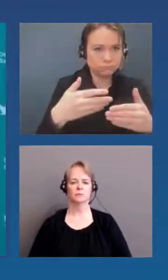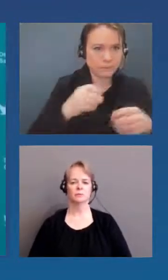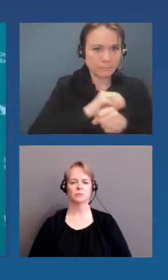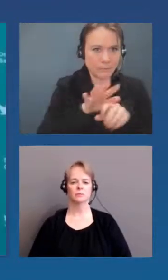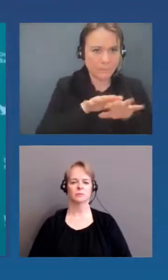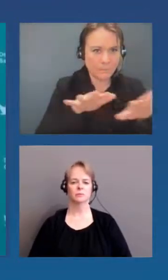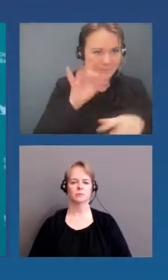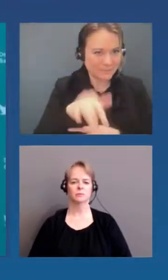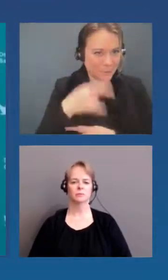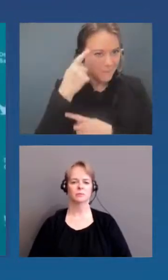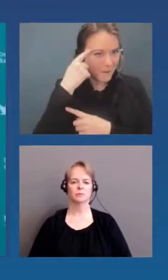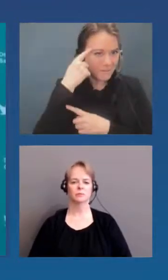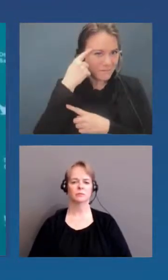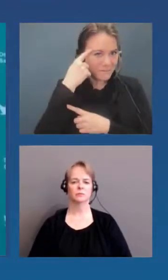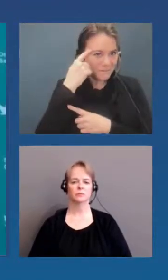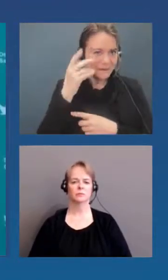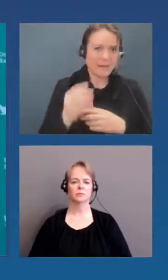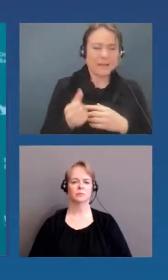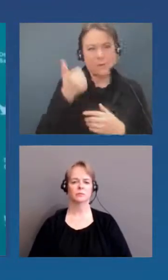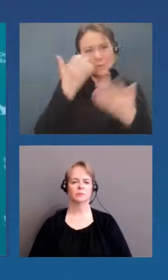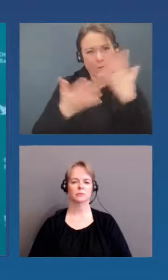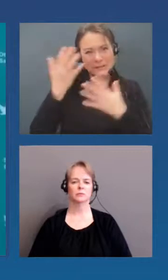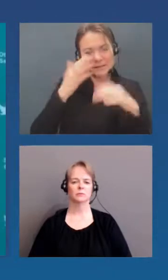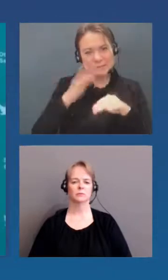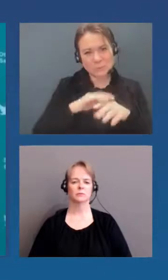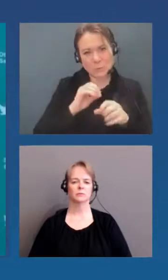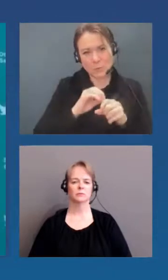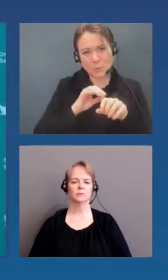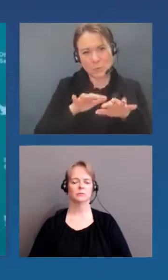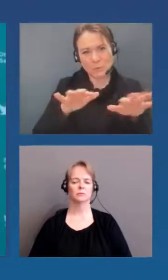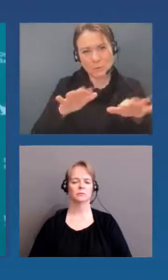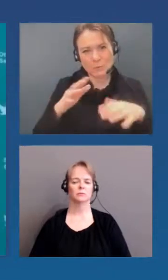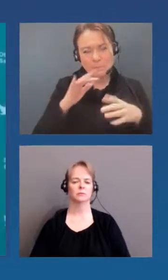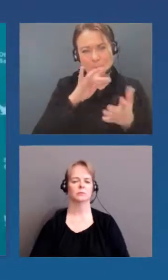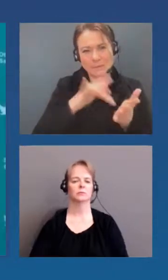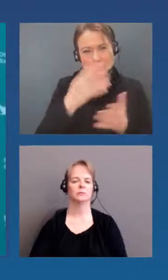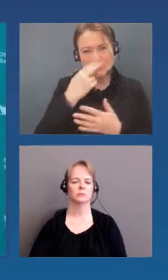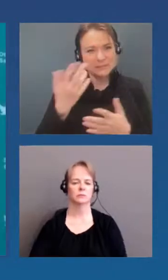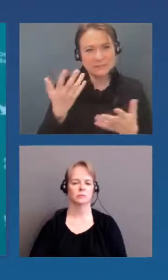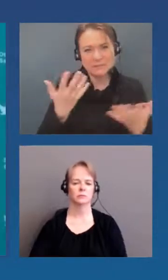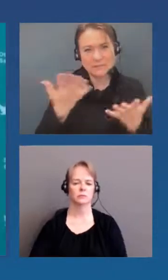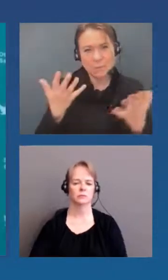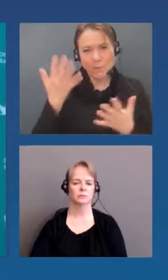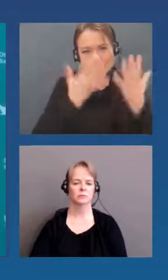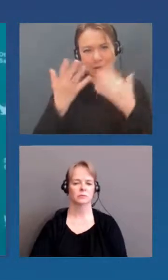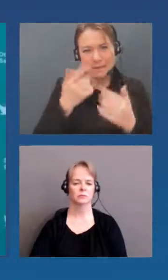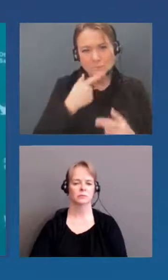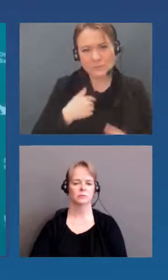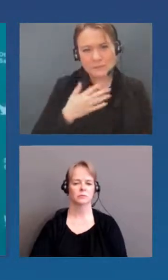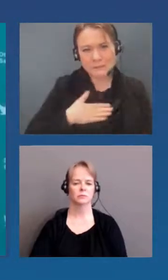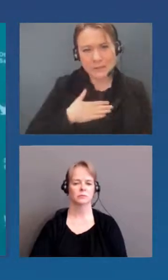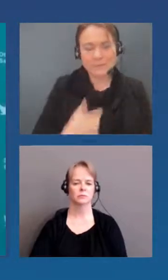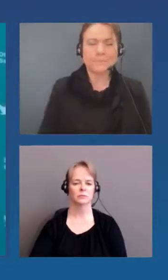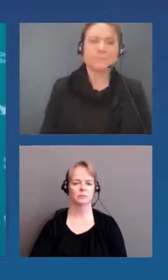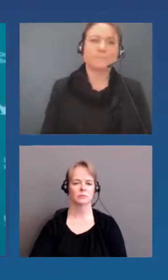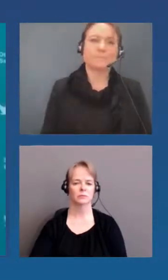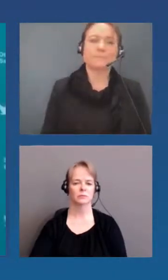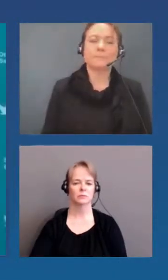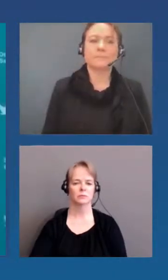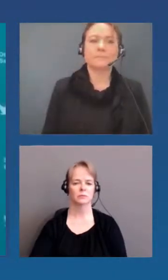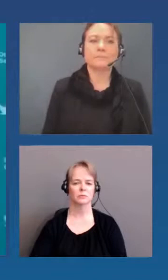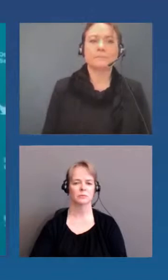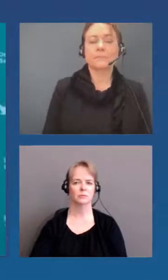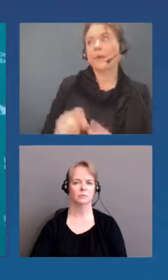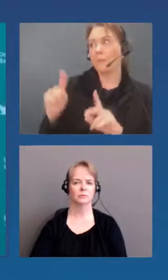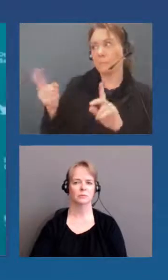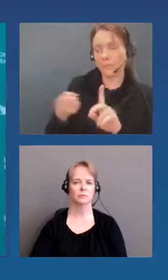vous inquiète le plus au niveau de la contamination dans le milieu sportif à Ottawa? Oui, je voudrais commencer par dire